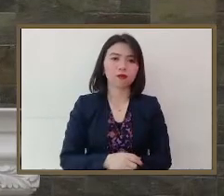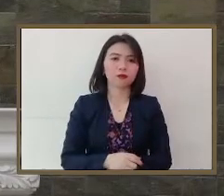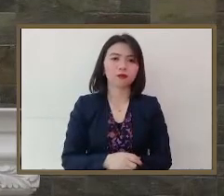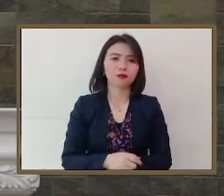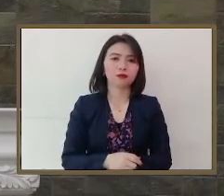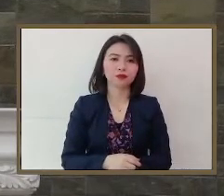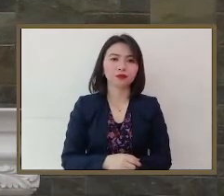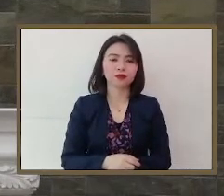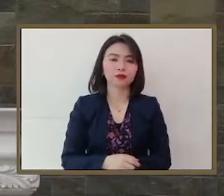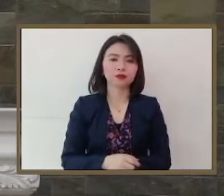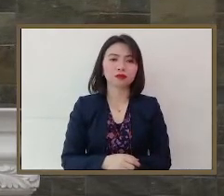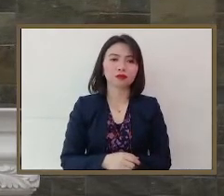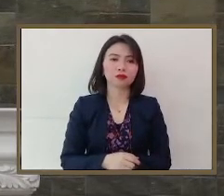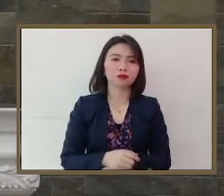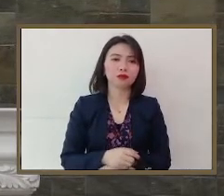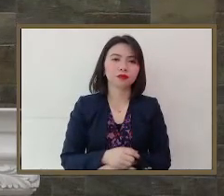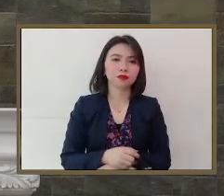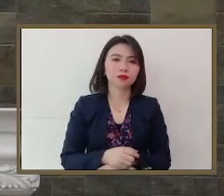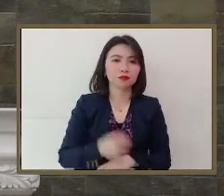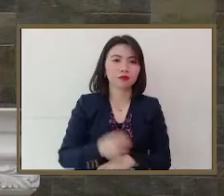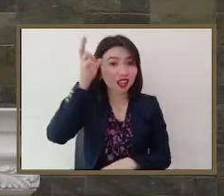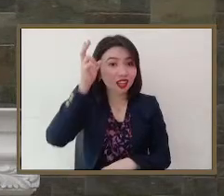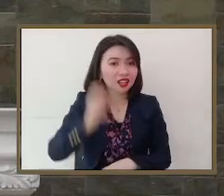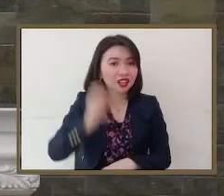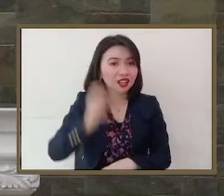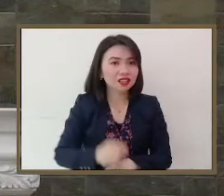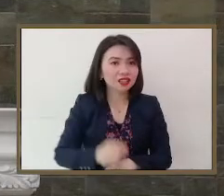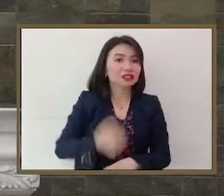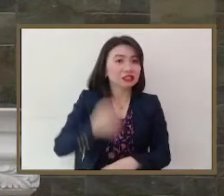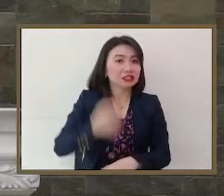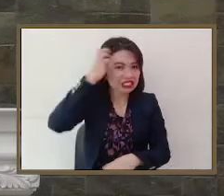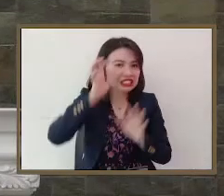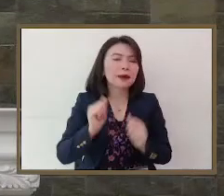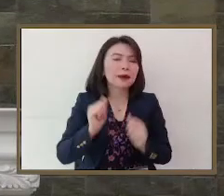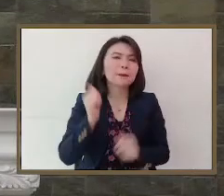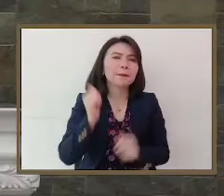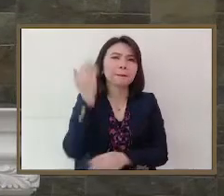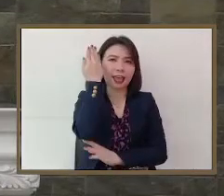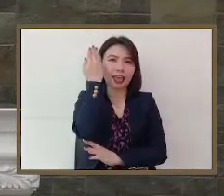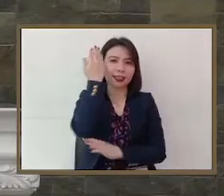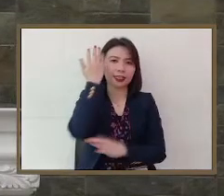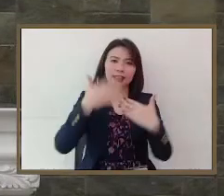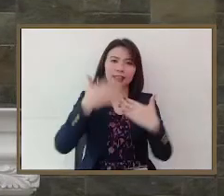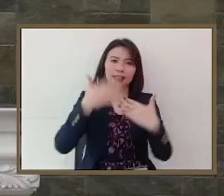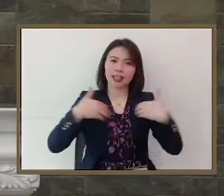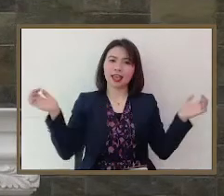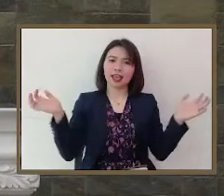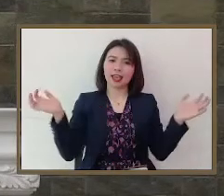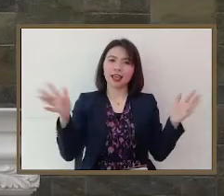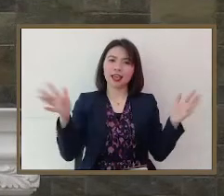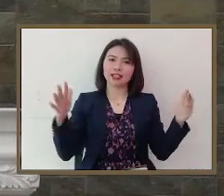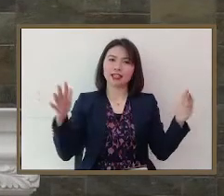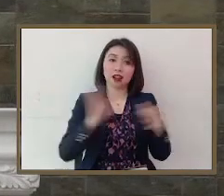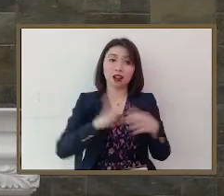Tandaan po natin na pwede siyang magkunwaring angel of light. That's what Apostle Paul said to the